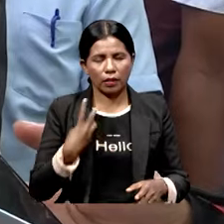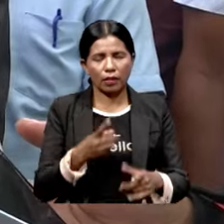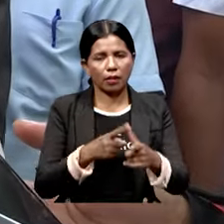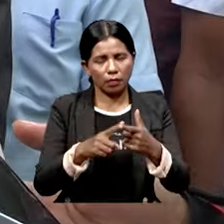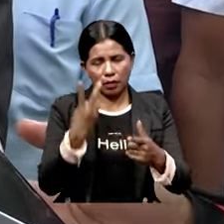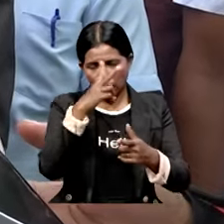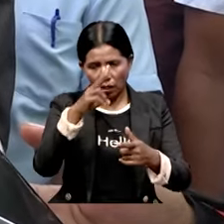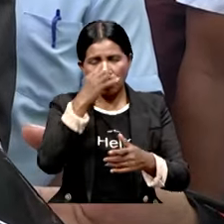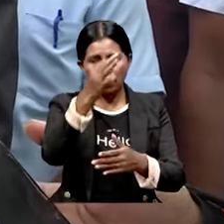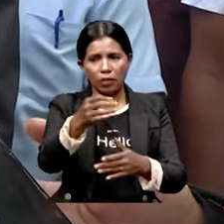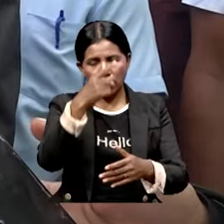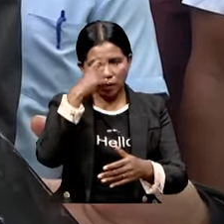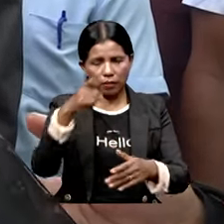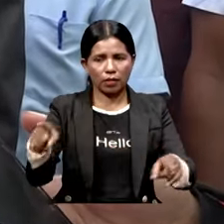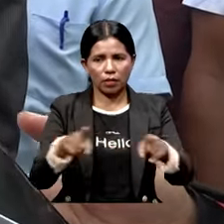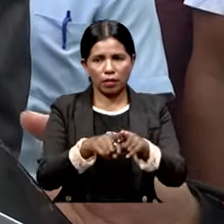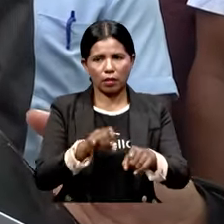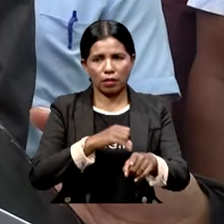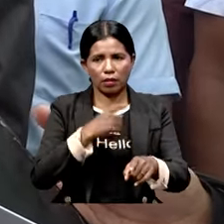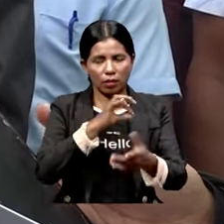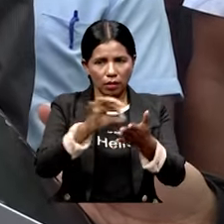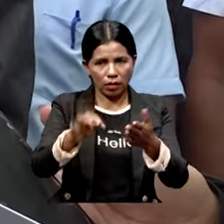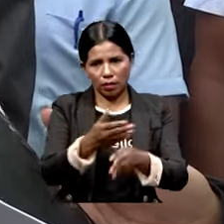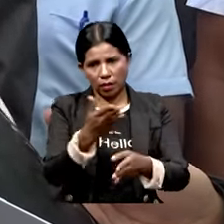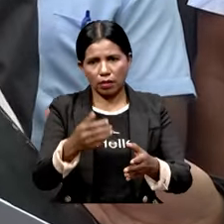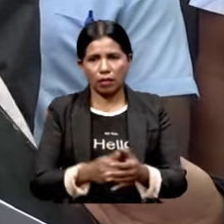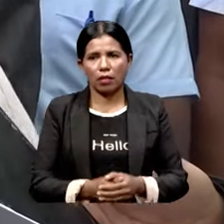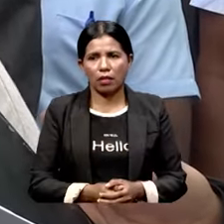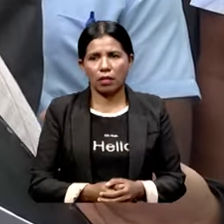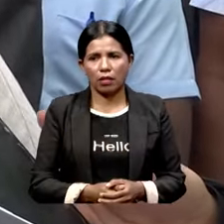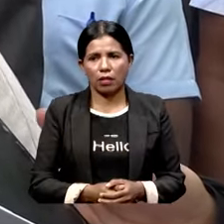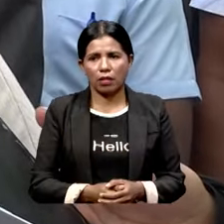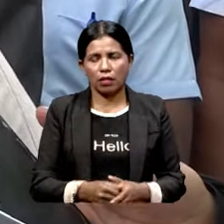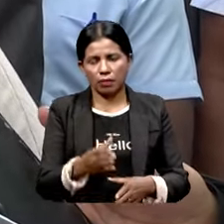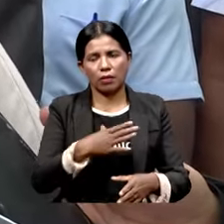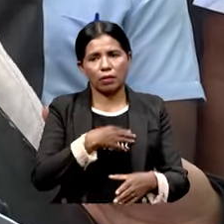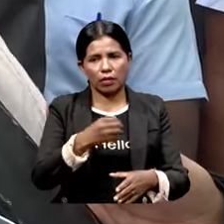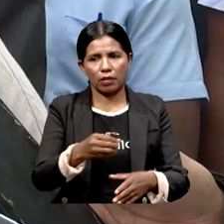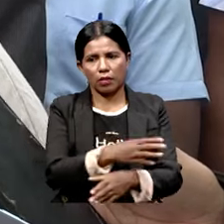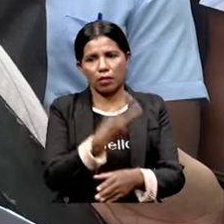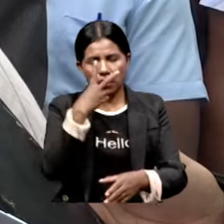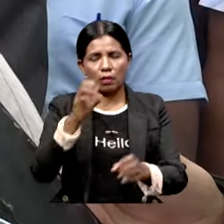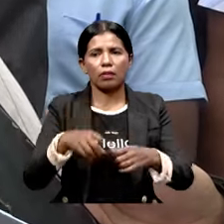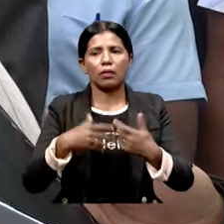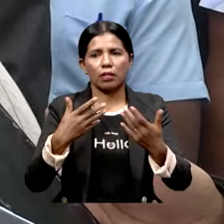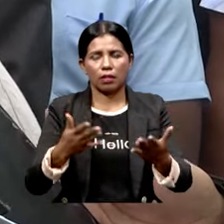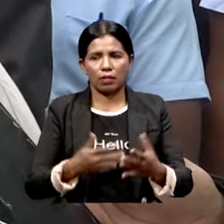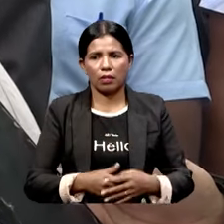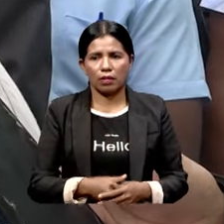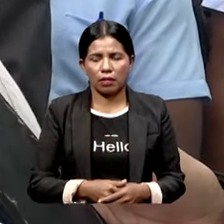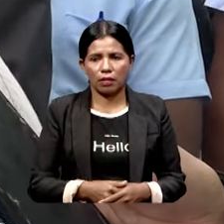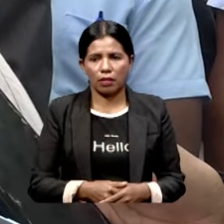oi, tamba hanesang si halogo si tabot, hamus bela kere ki tabot. Roskel, si tabot logo si tabot, tabot hamus bela kere. Kan ita hari ba oi hanesa. Tapi hanapa